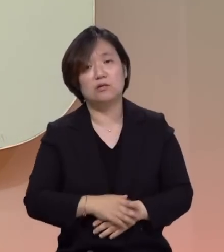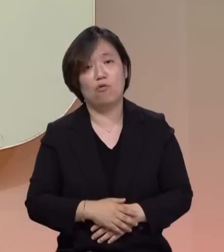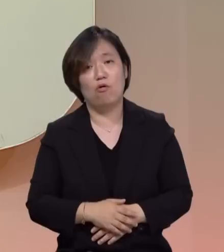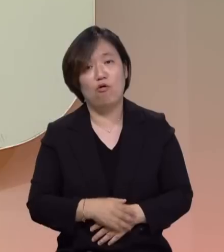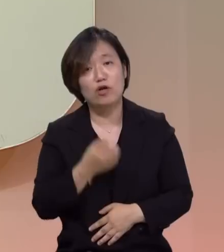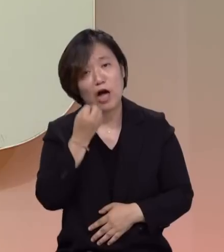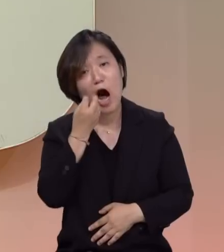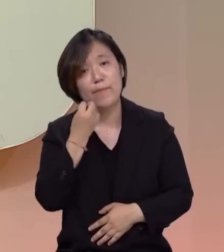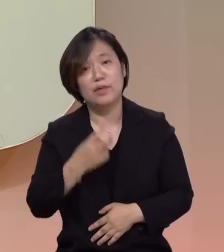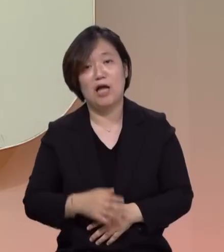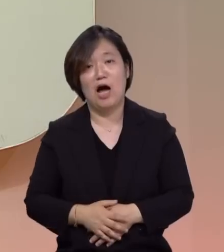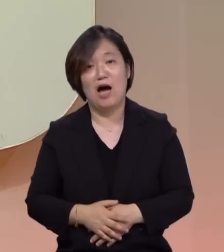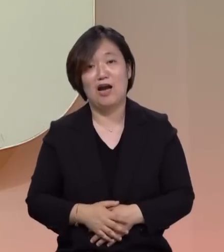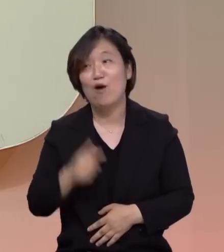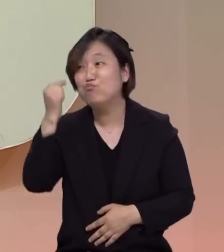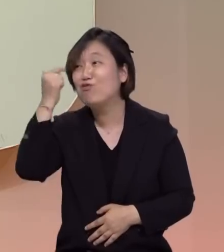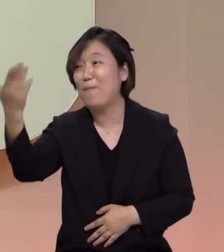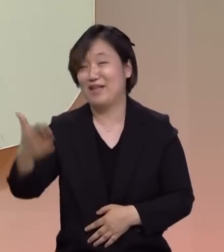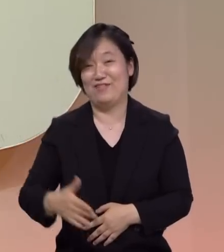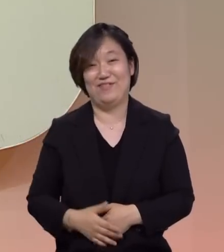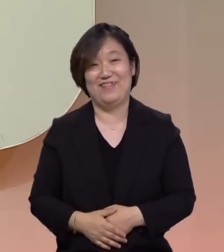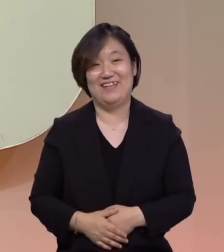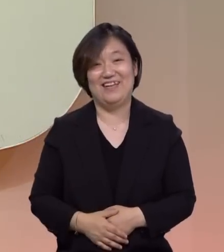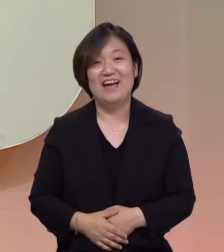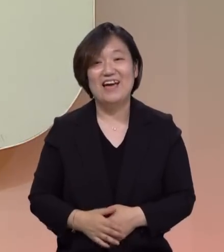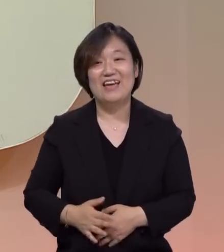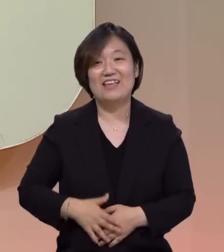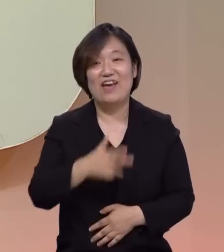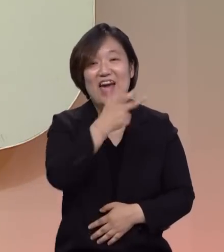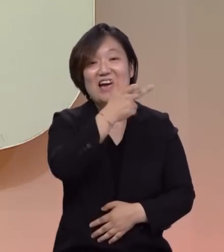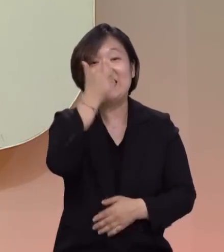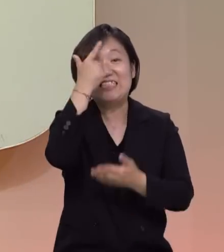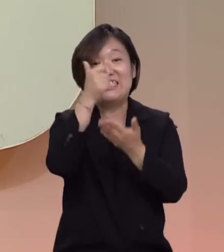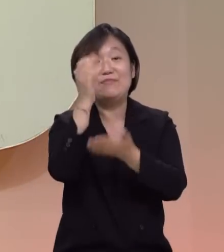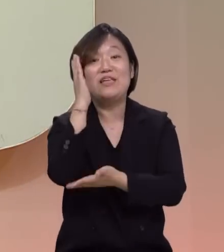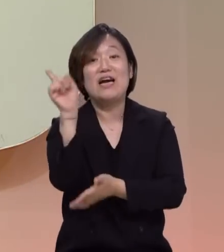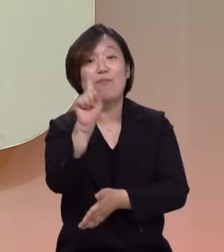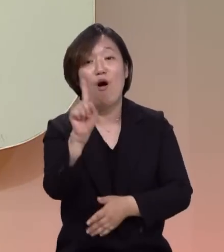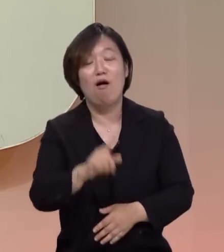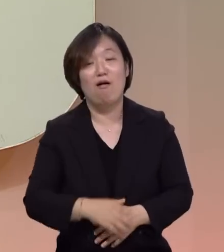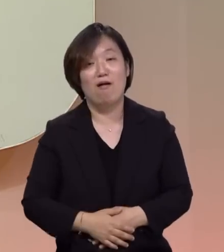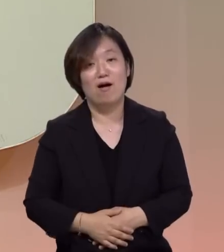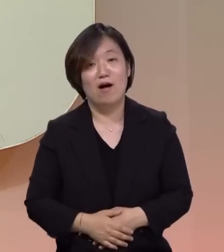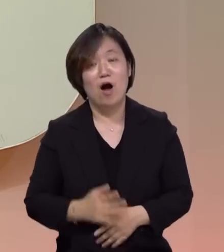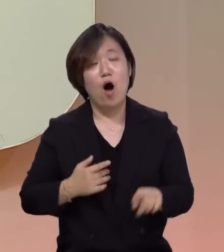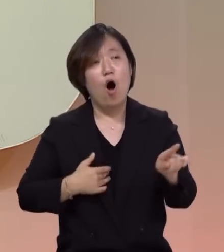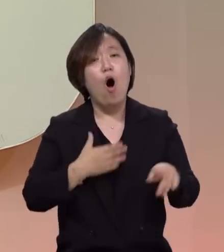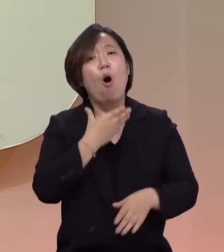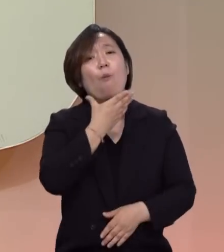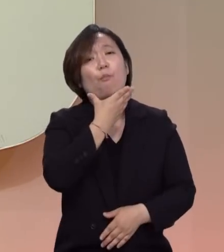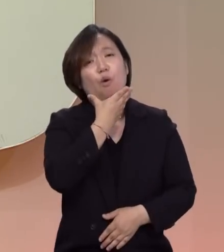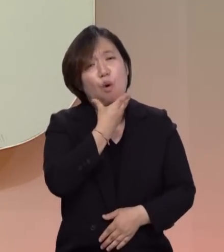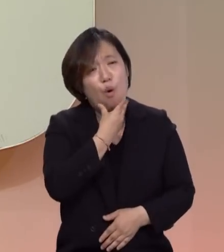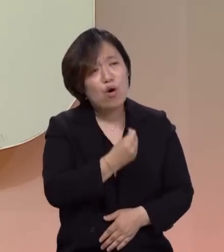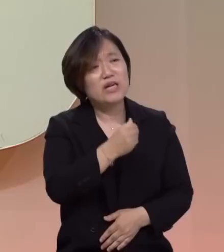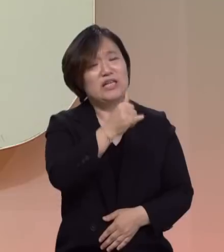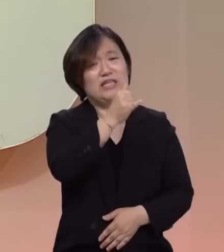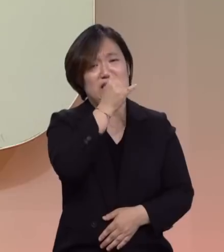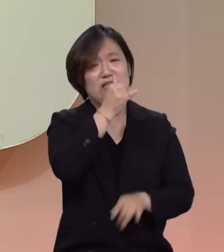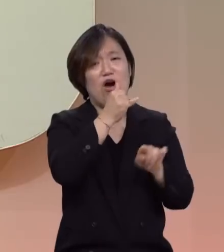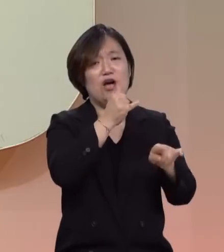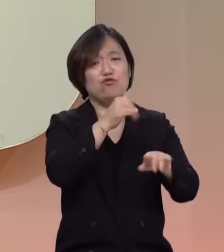하십니까 했더니 큰스님께서 야 복이 있어야 수행을